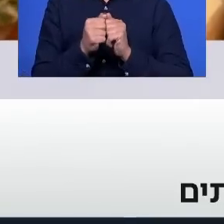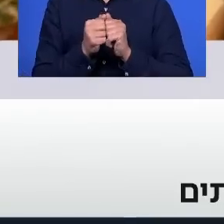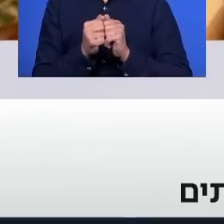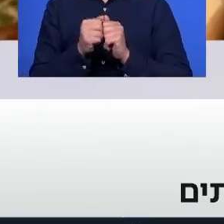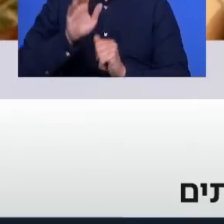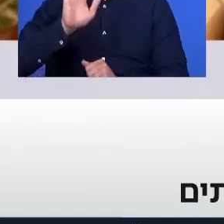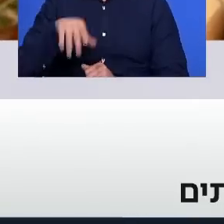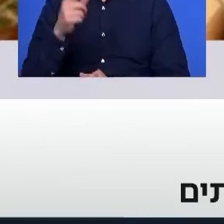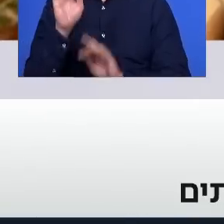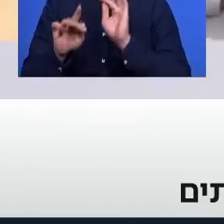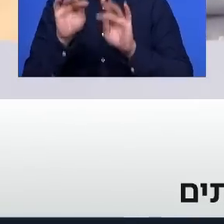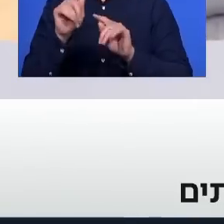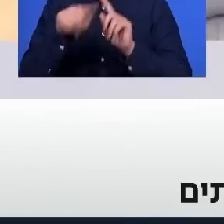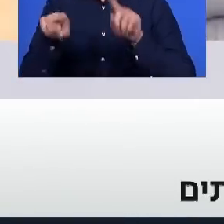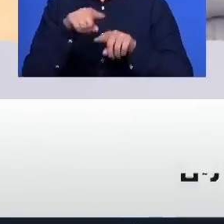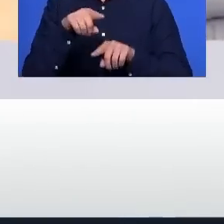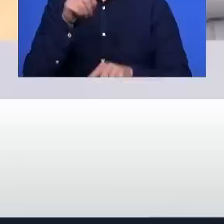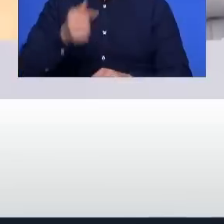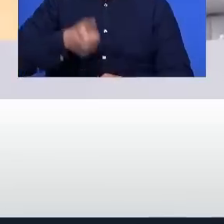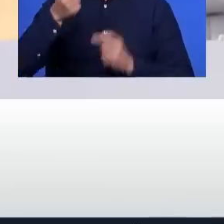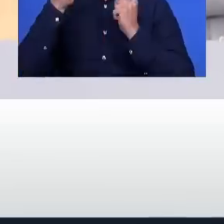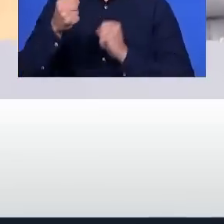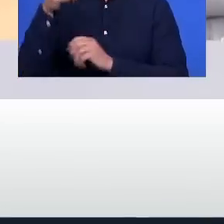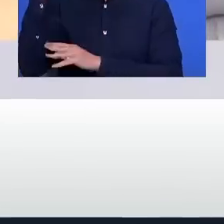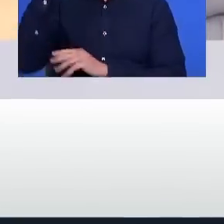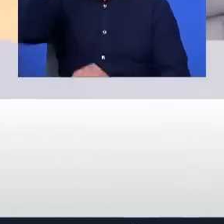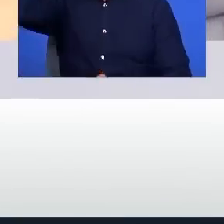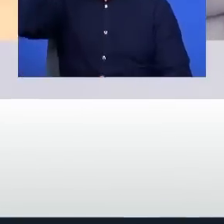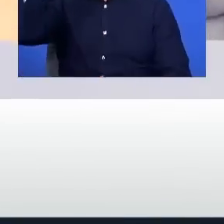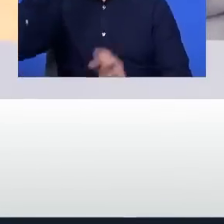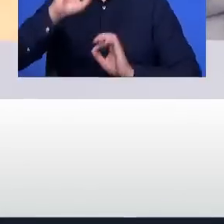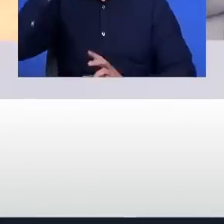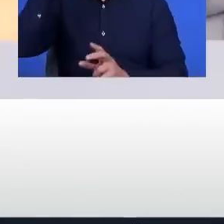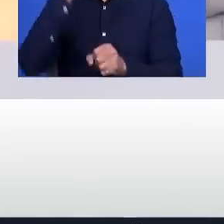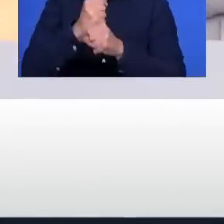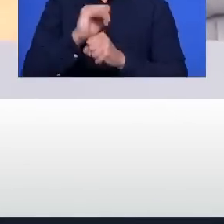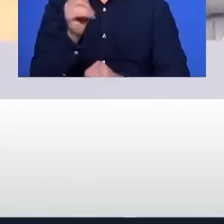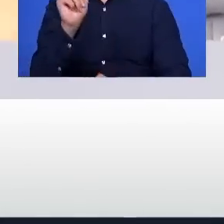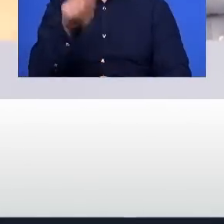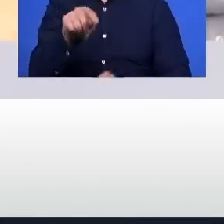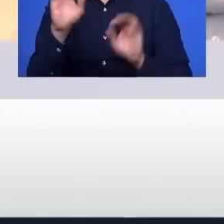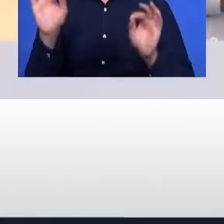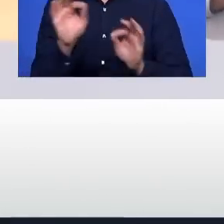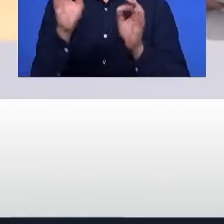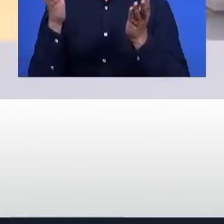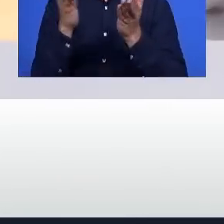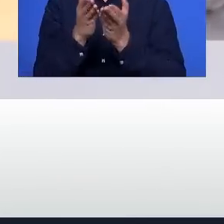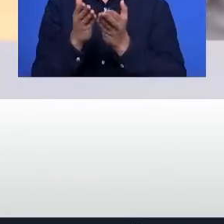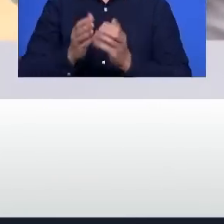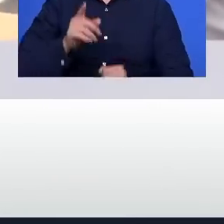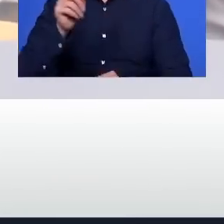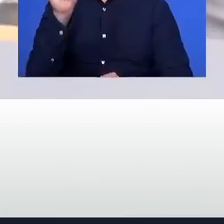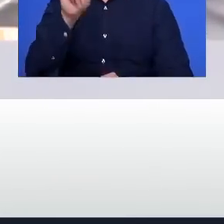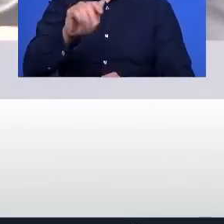למרות אותם ביטולים, השר לביטחון לאומי איתמר בן גביר עדיין מתעקש להגיע לטקס בבאר שבע, הוא יהיה